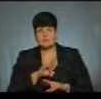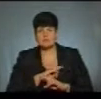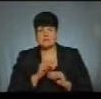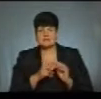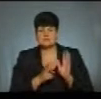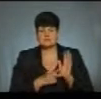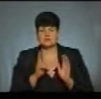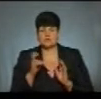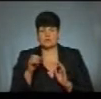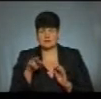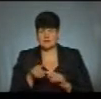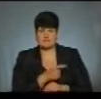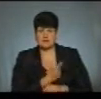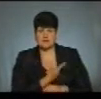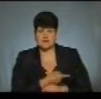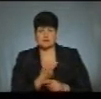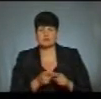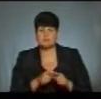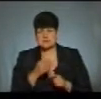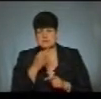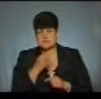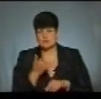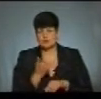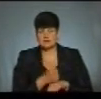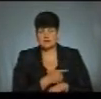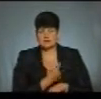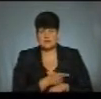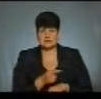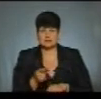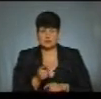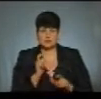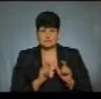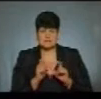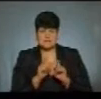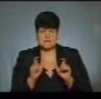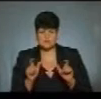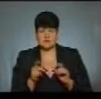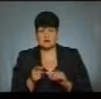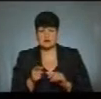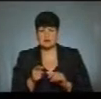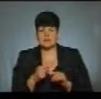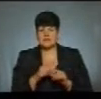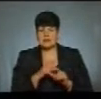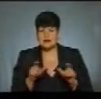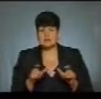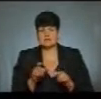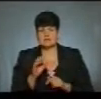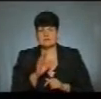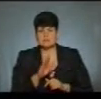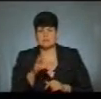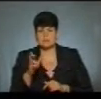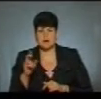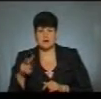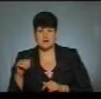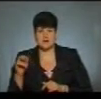17 квітня в лікарні. Про це новинам повідомляв головний лікар Тернопільської університетської лікарні Василь Бліхар. На початку червня